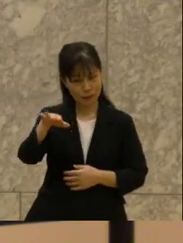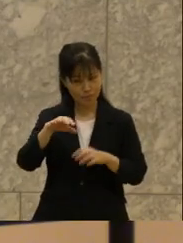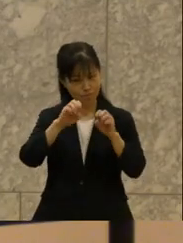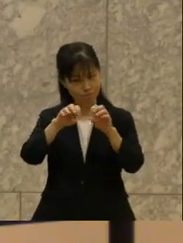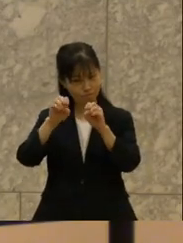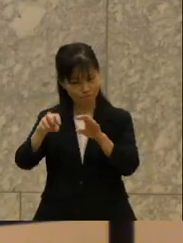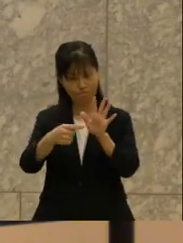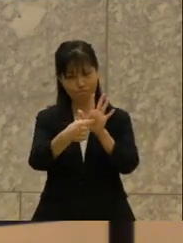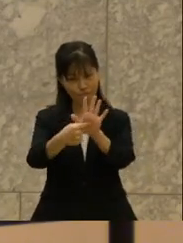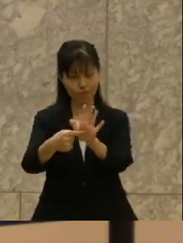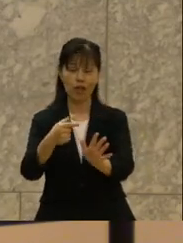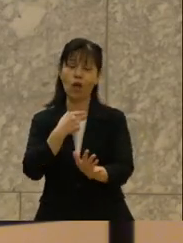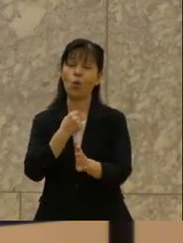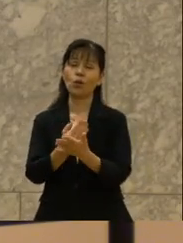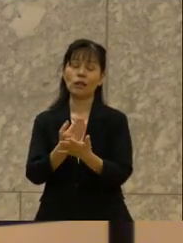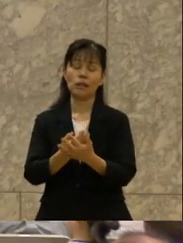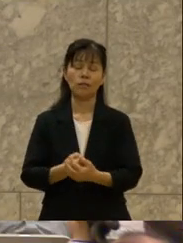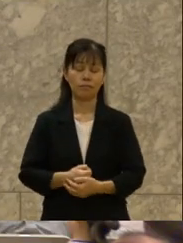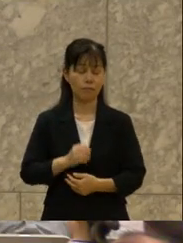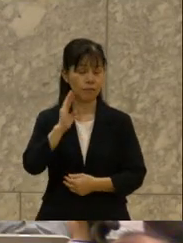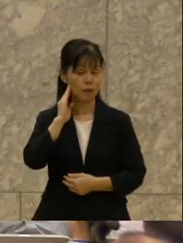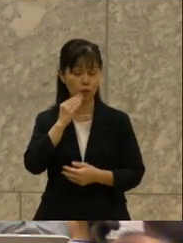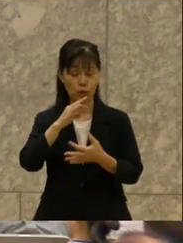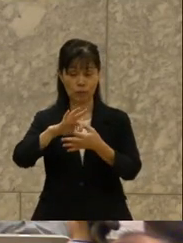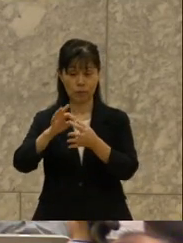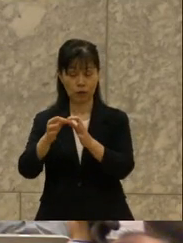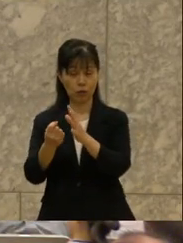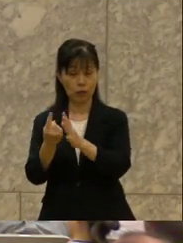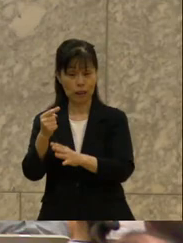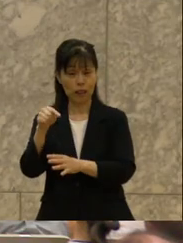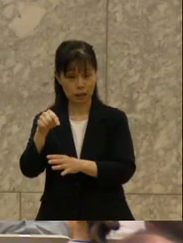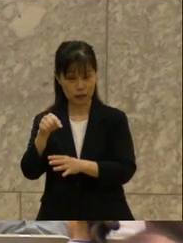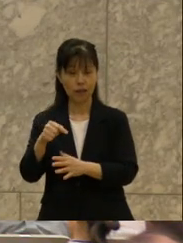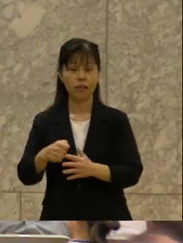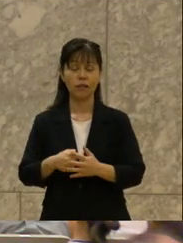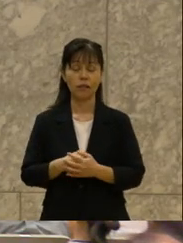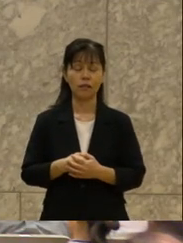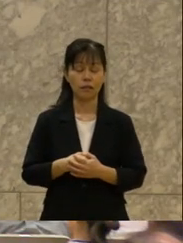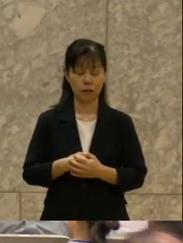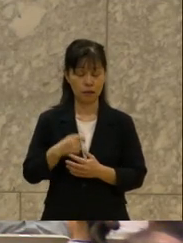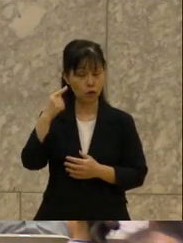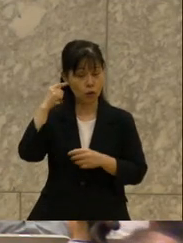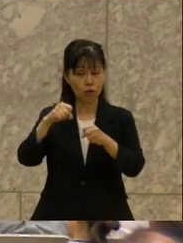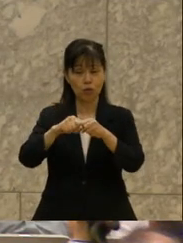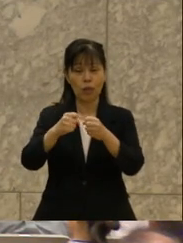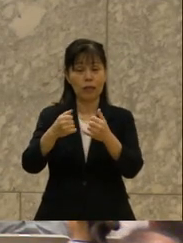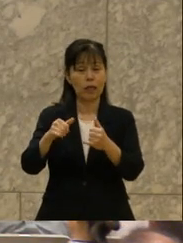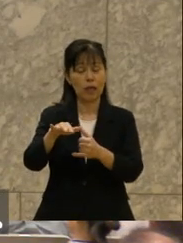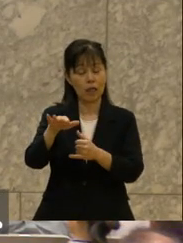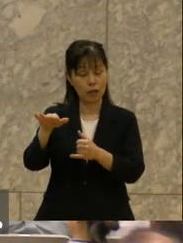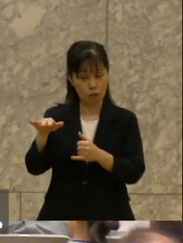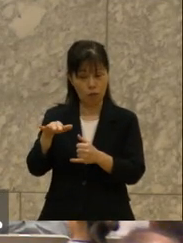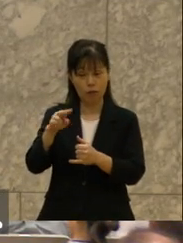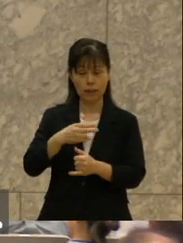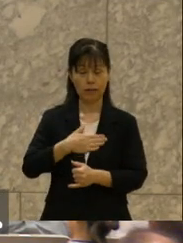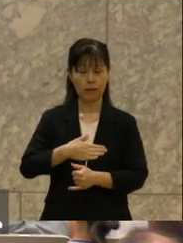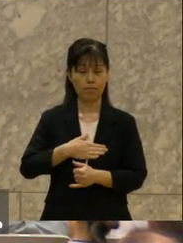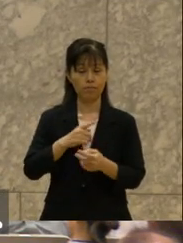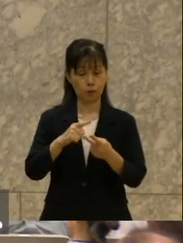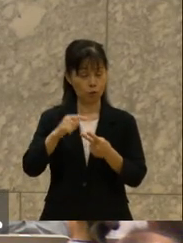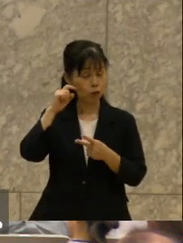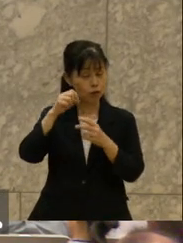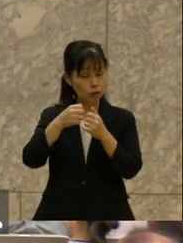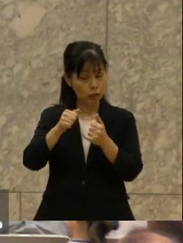思いますしデフリンピックをですねきっかけといたしましてまさに聴覚障害の理解あるいは